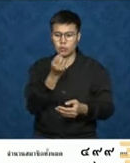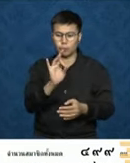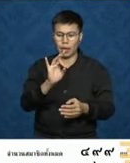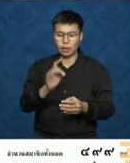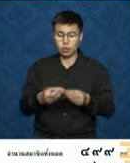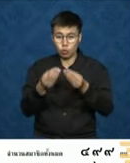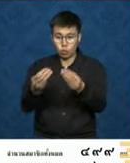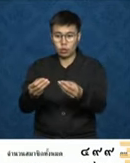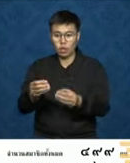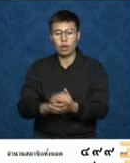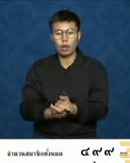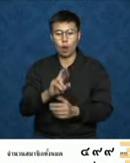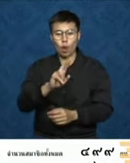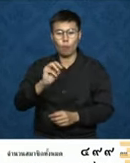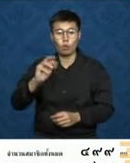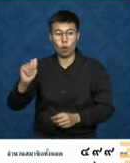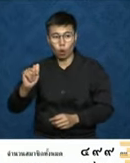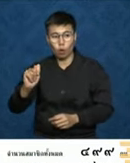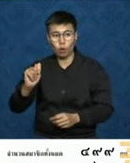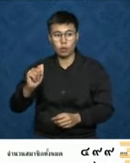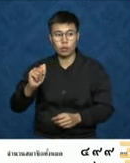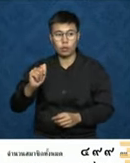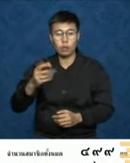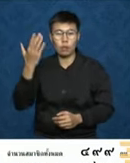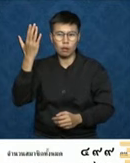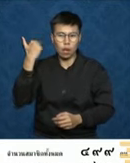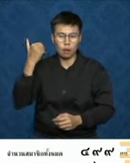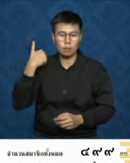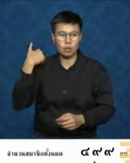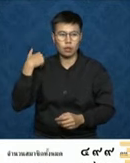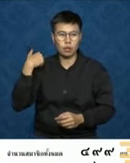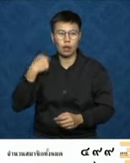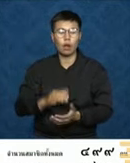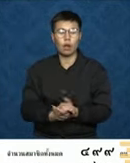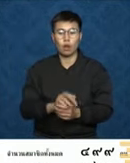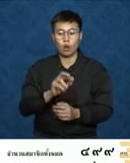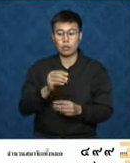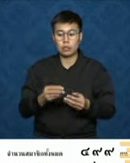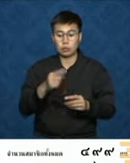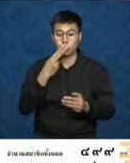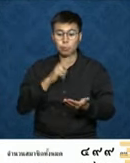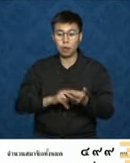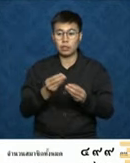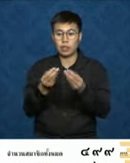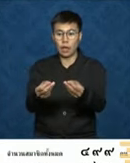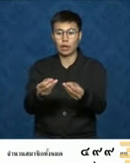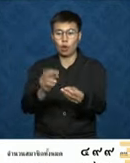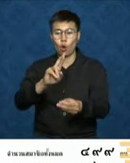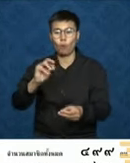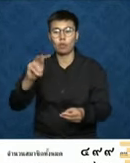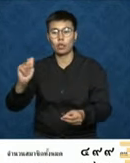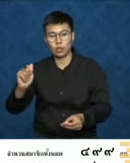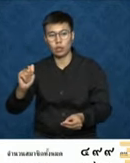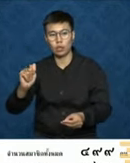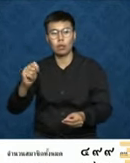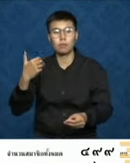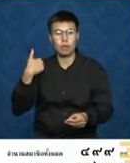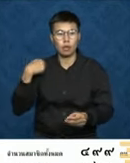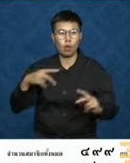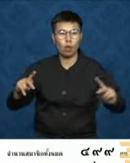แล้วก็ที่ผ่านมาครับก็ไปยื่นที่รัฐมนตรีช่วยว่ากระทรวงมหาดไทยอีกนะครับแล้วก็มีเอกสารไปถึงรัฐมนตรีกระทรวง